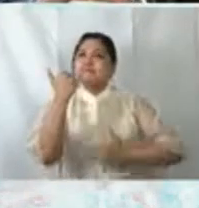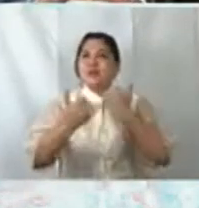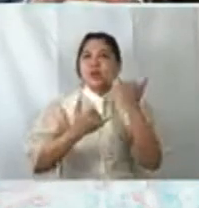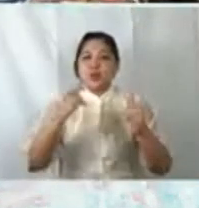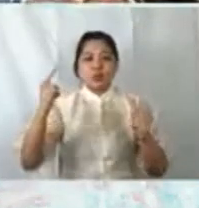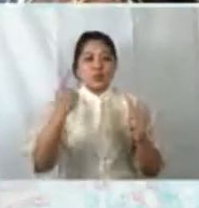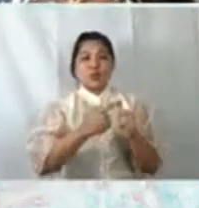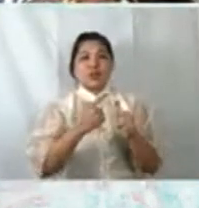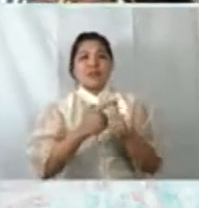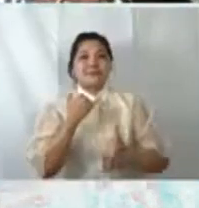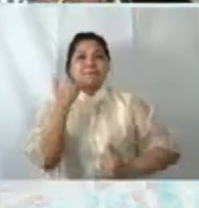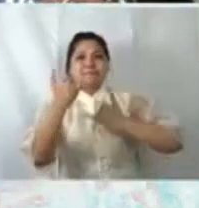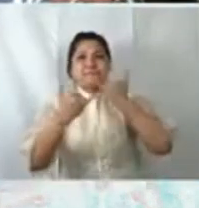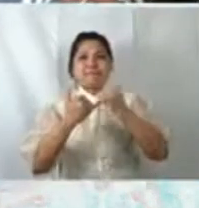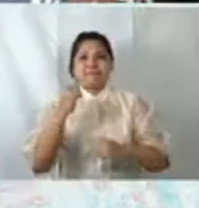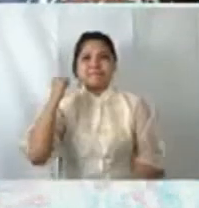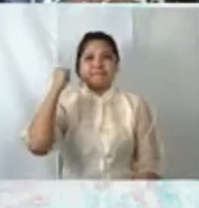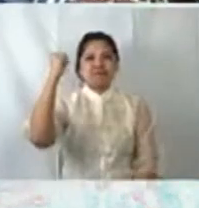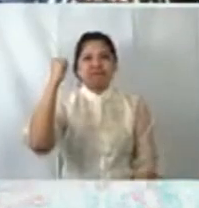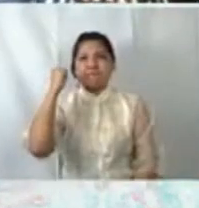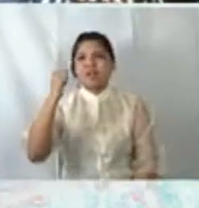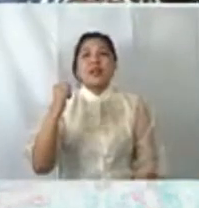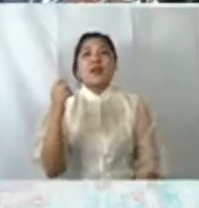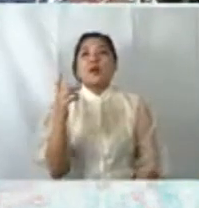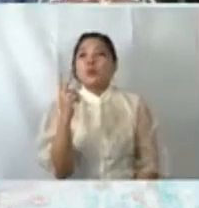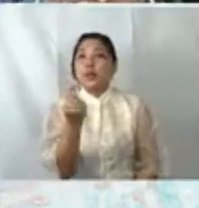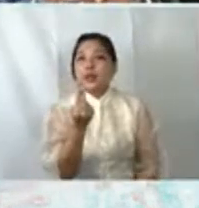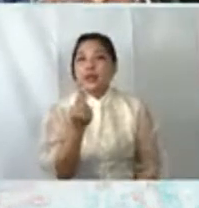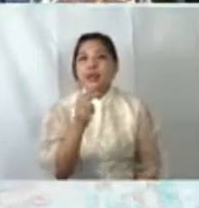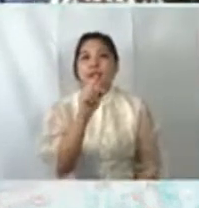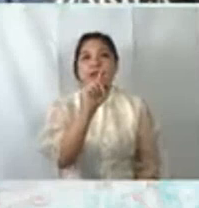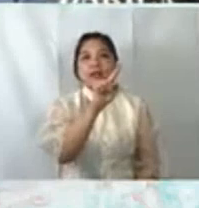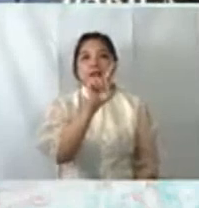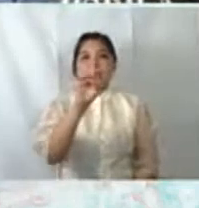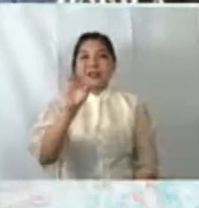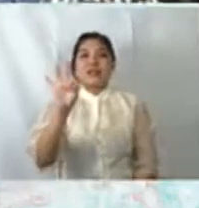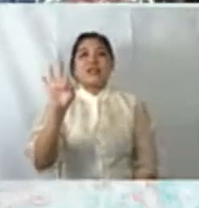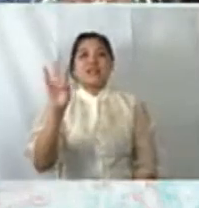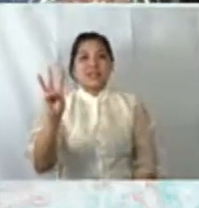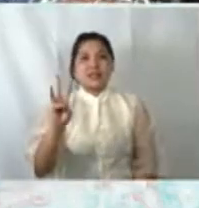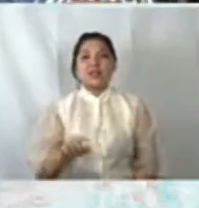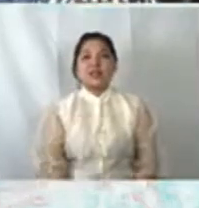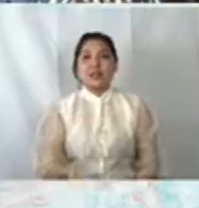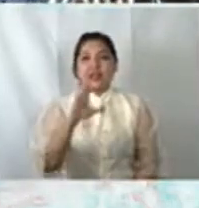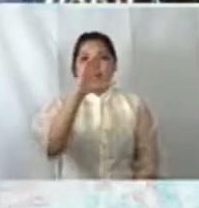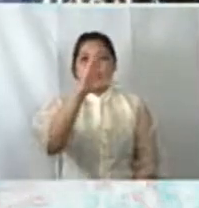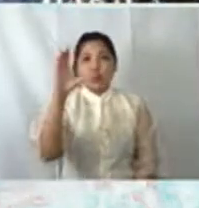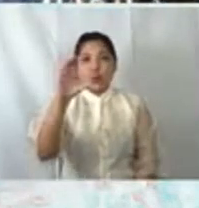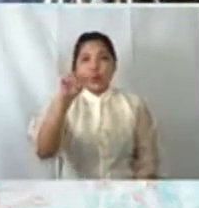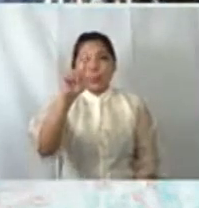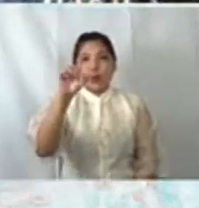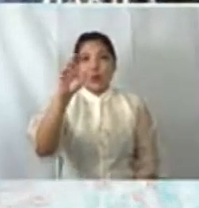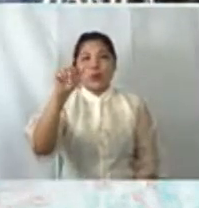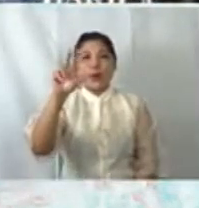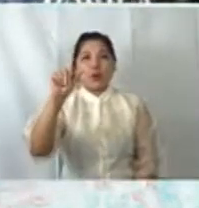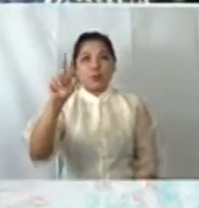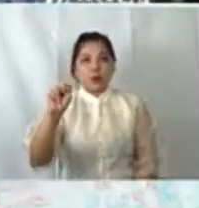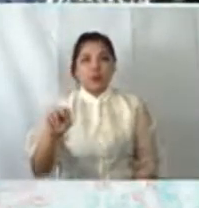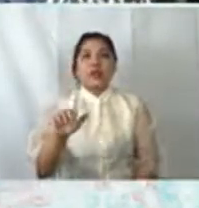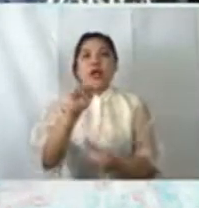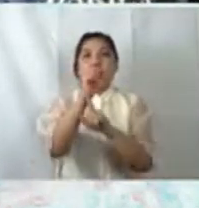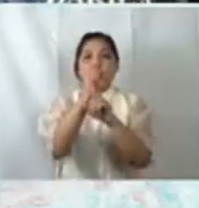ng himagsikang Pilipino noong 1896 sa Balintawak, Caloocan, noong Agosto 1896.